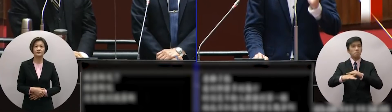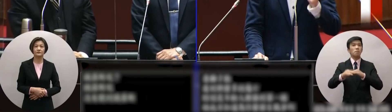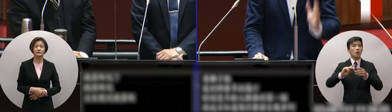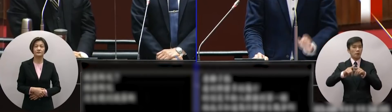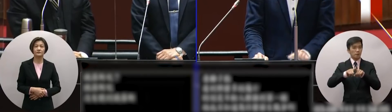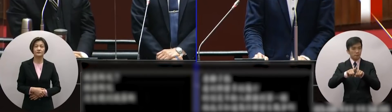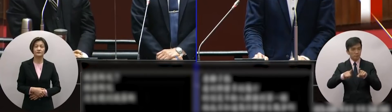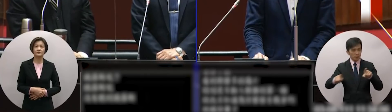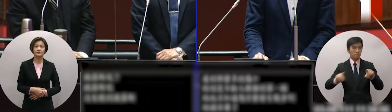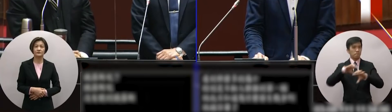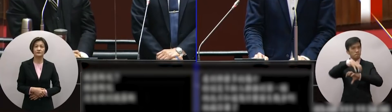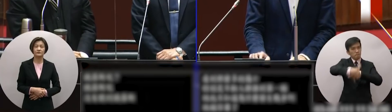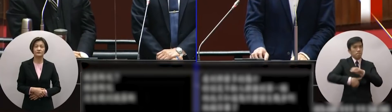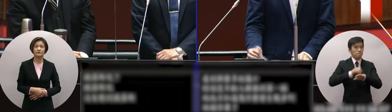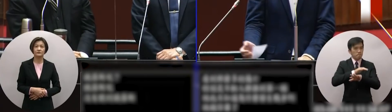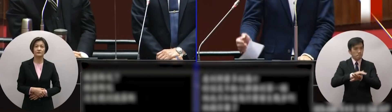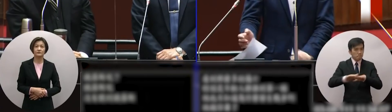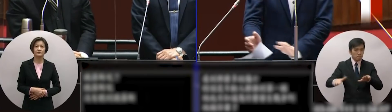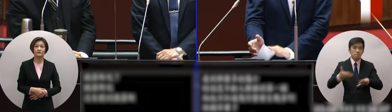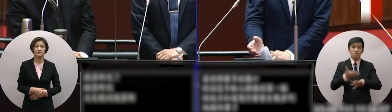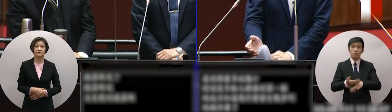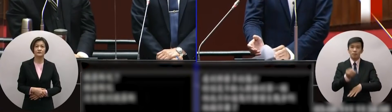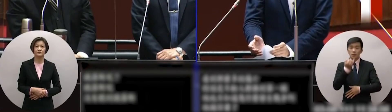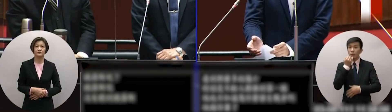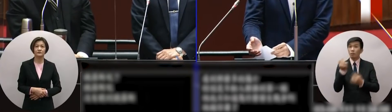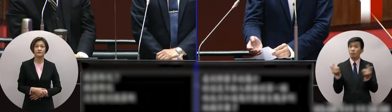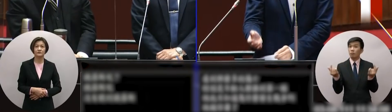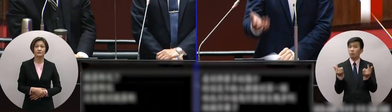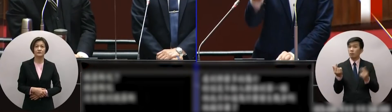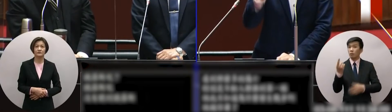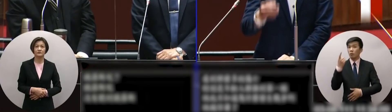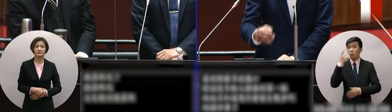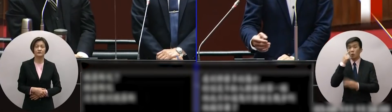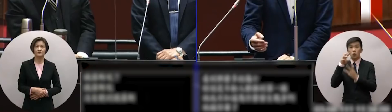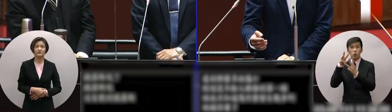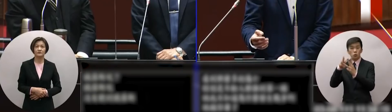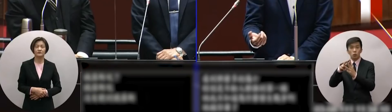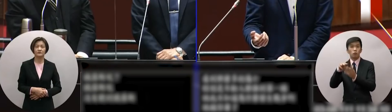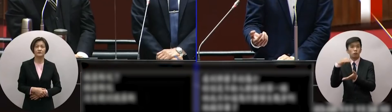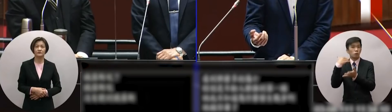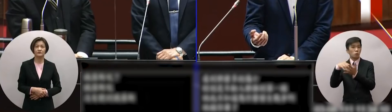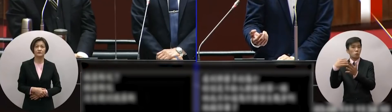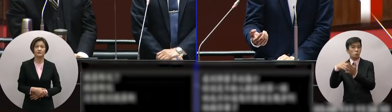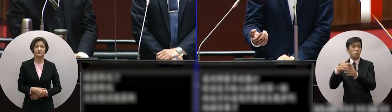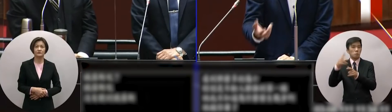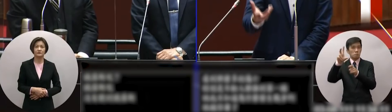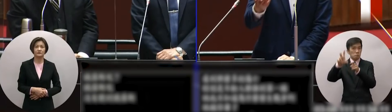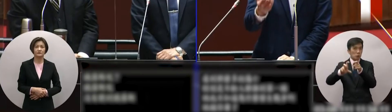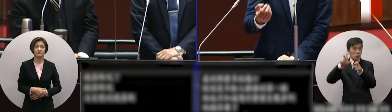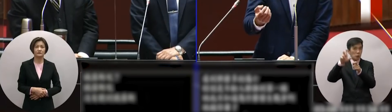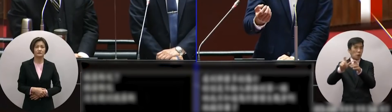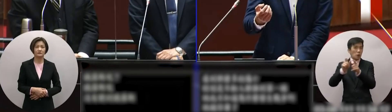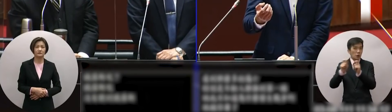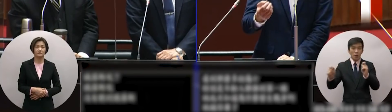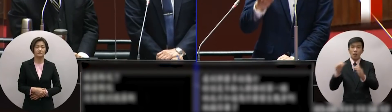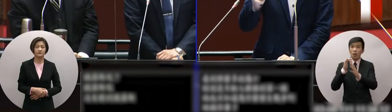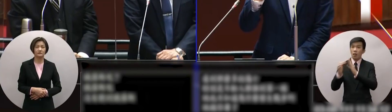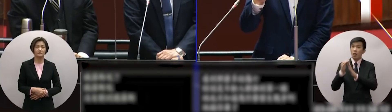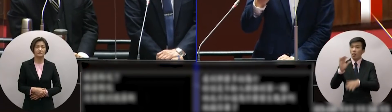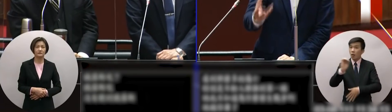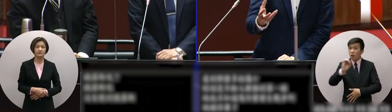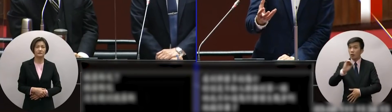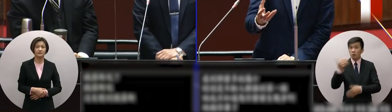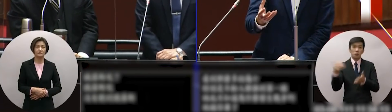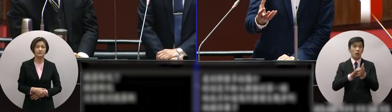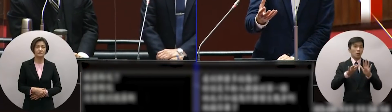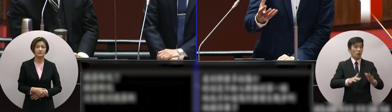平跟安全。你像欧洲70年来没有战争，现在发生战乱，发